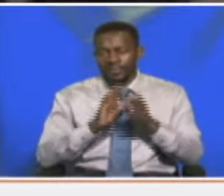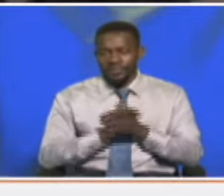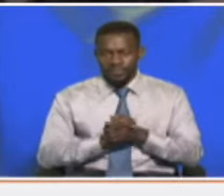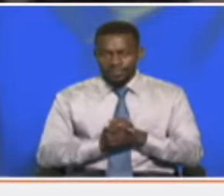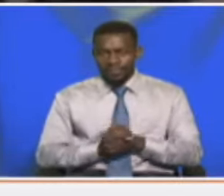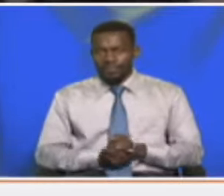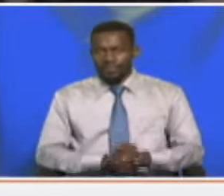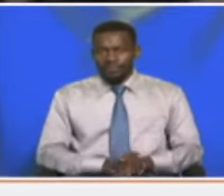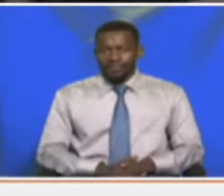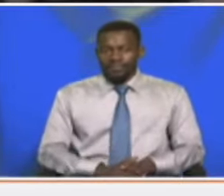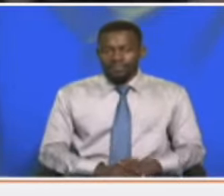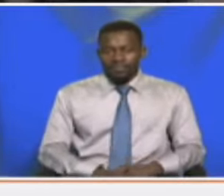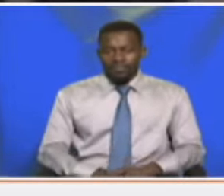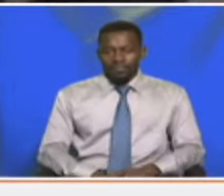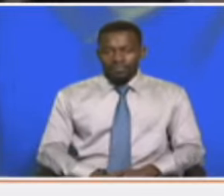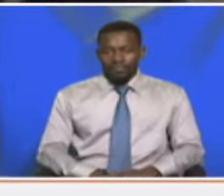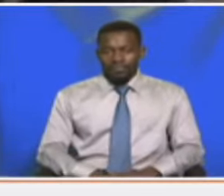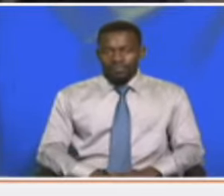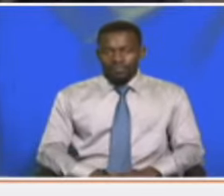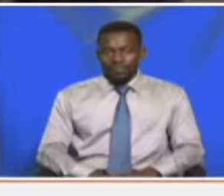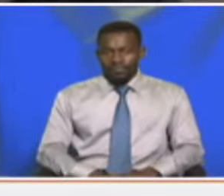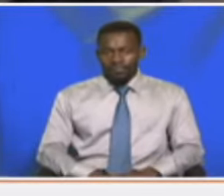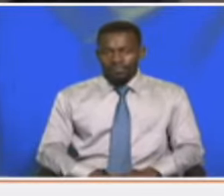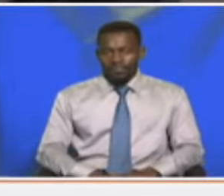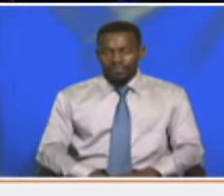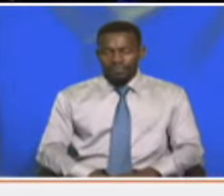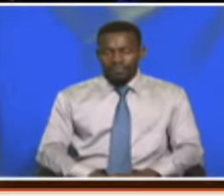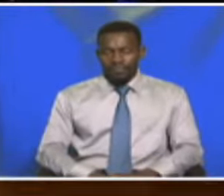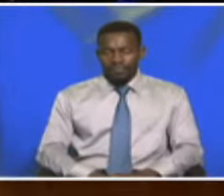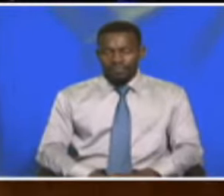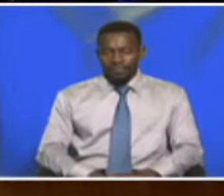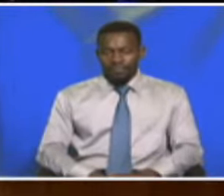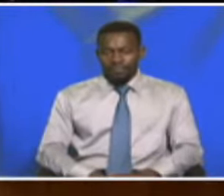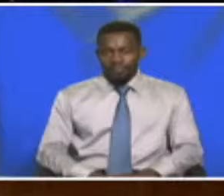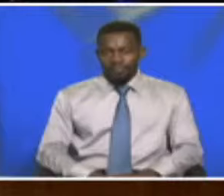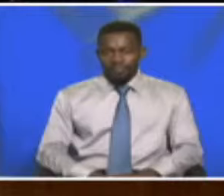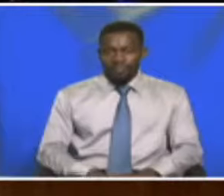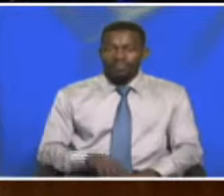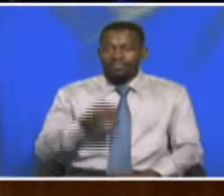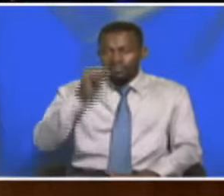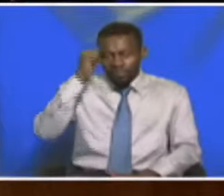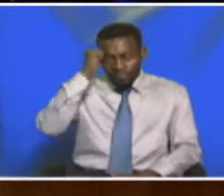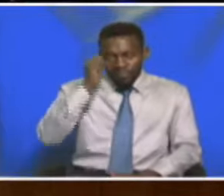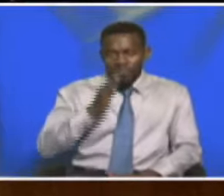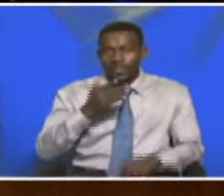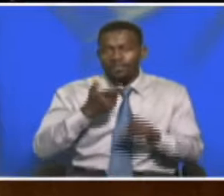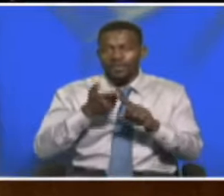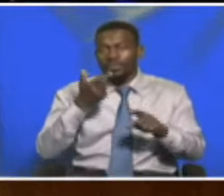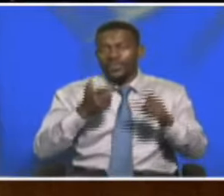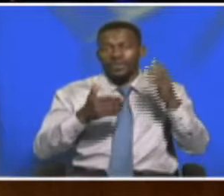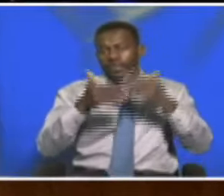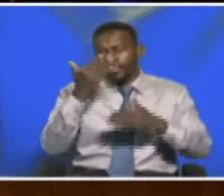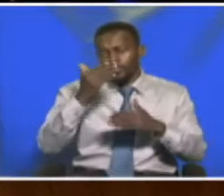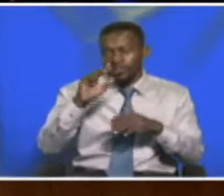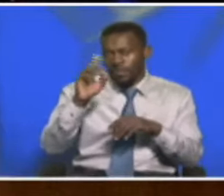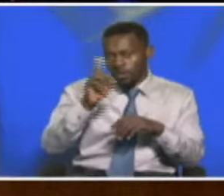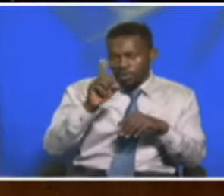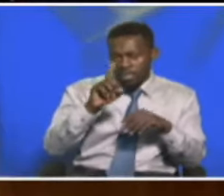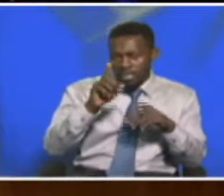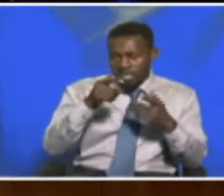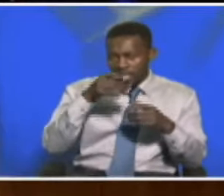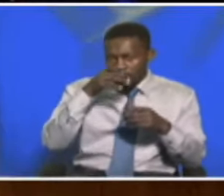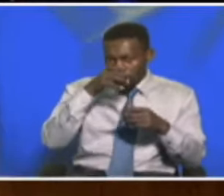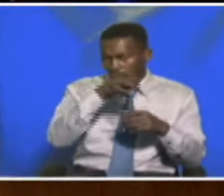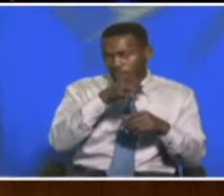Jeff Kirui, KTN News. Na wanafunzi kutoka chuo kikuu cha Nairobi wamepuzilia mbali mwito Rais